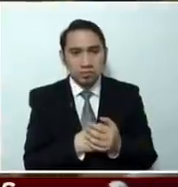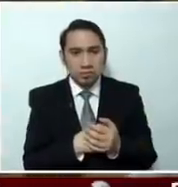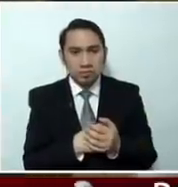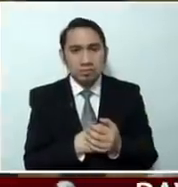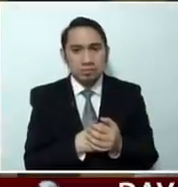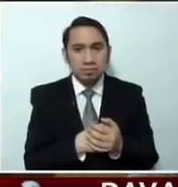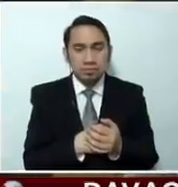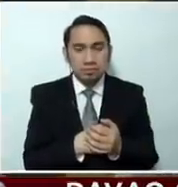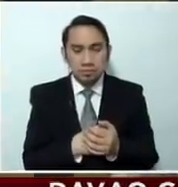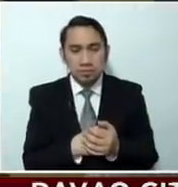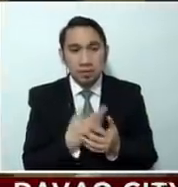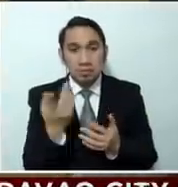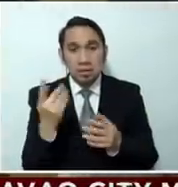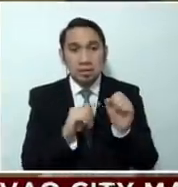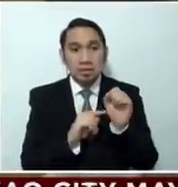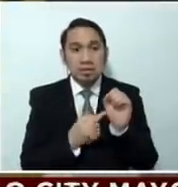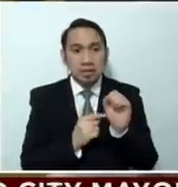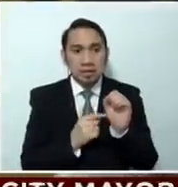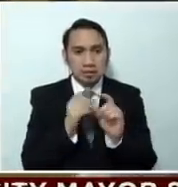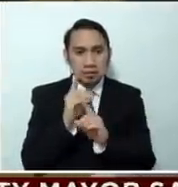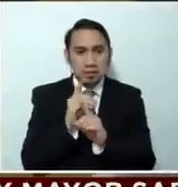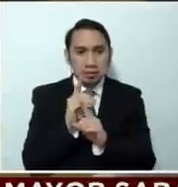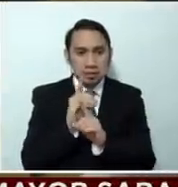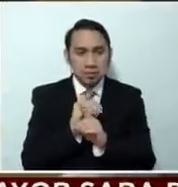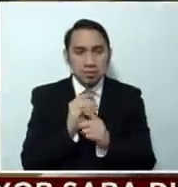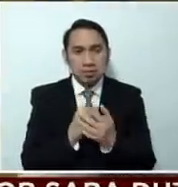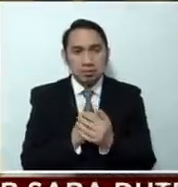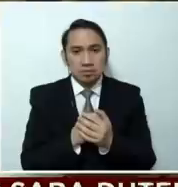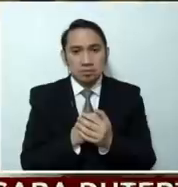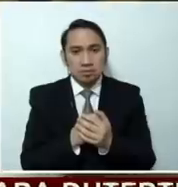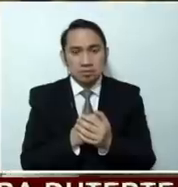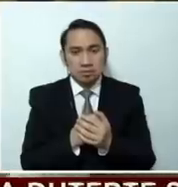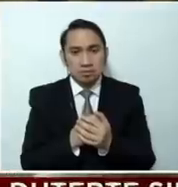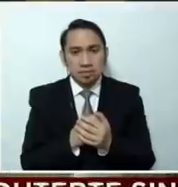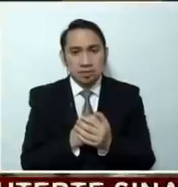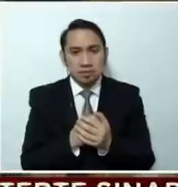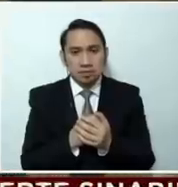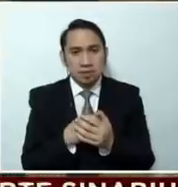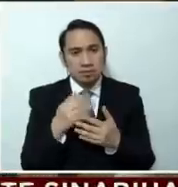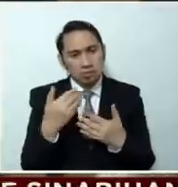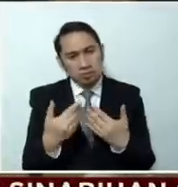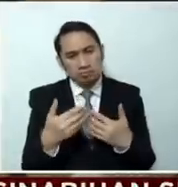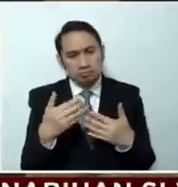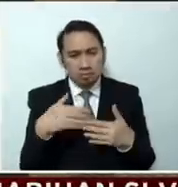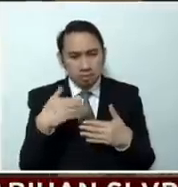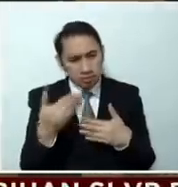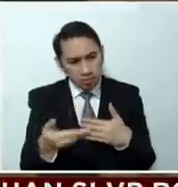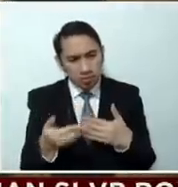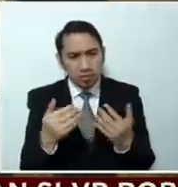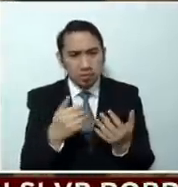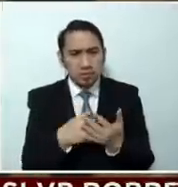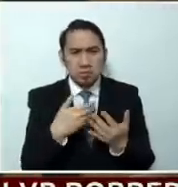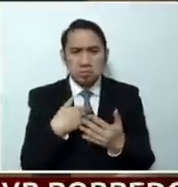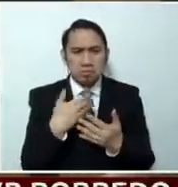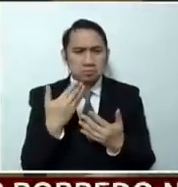kami December, February natapos. So biro mo yun. So talagang hindi lang minadali.